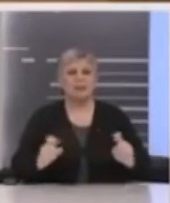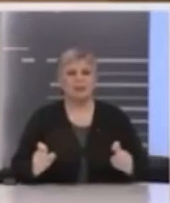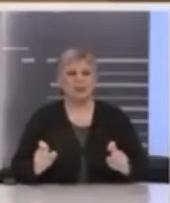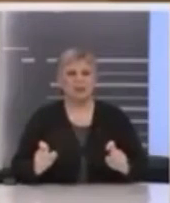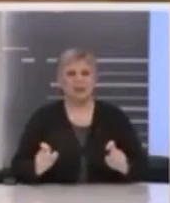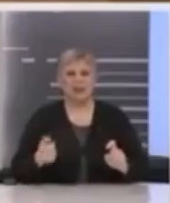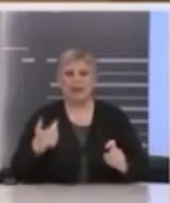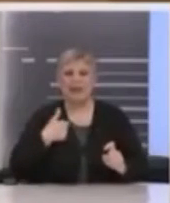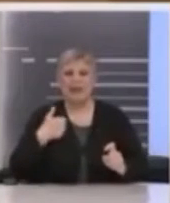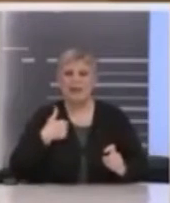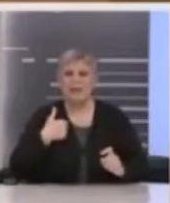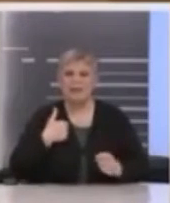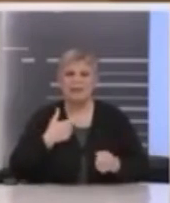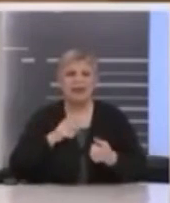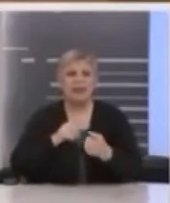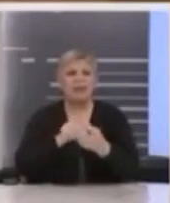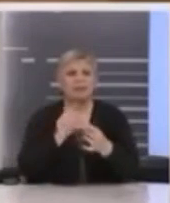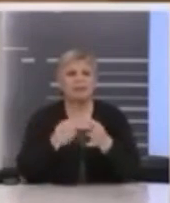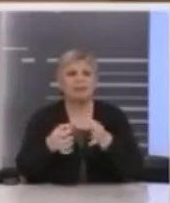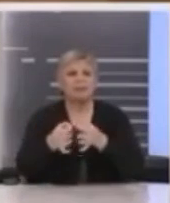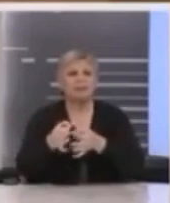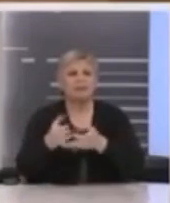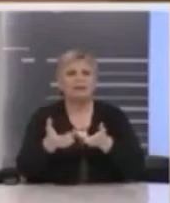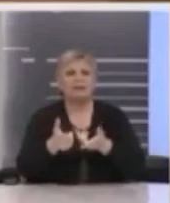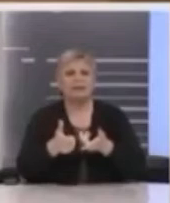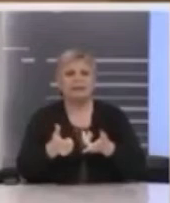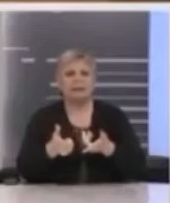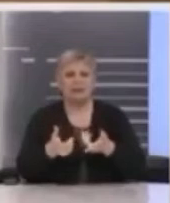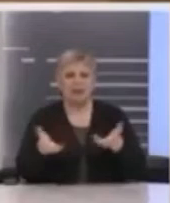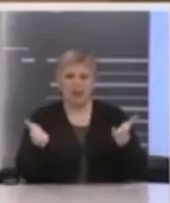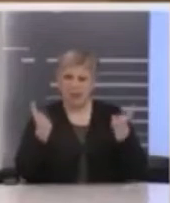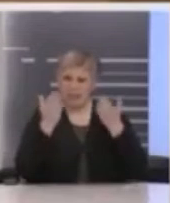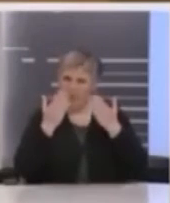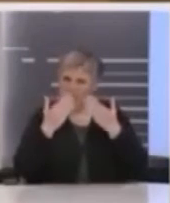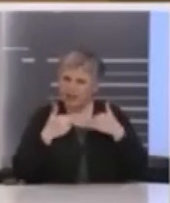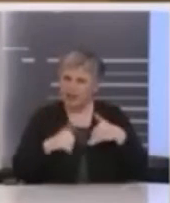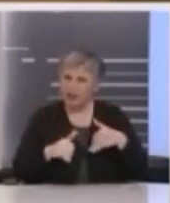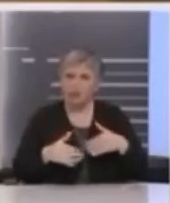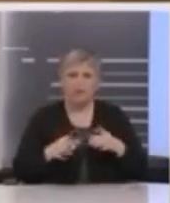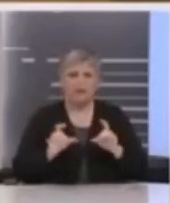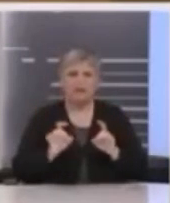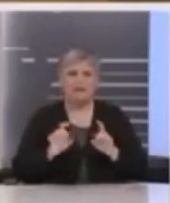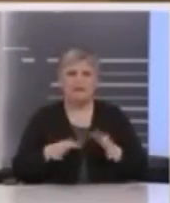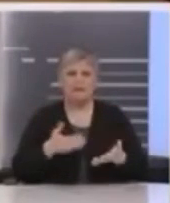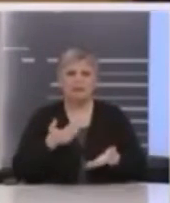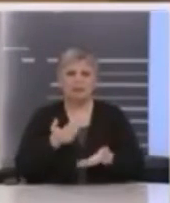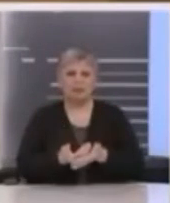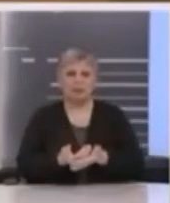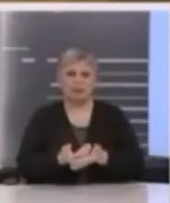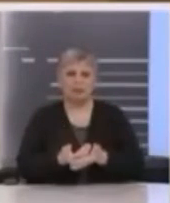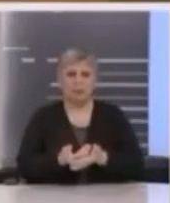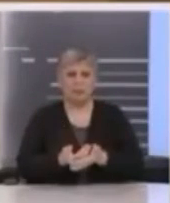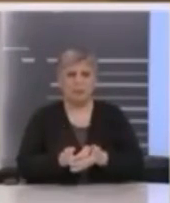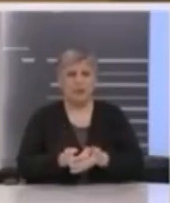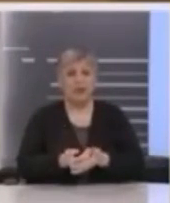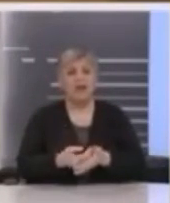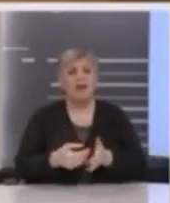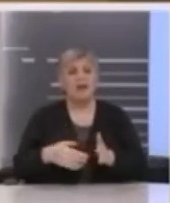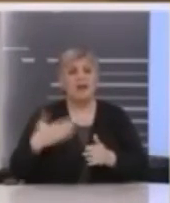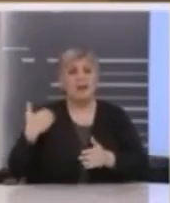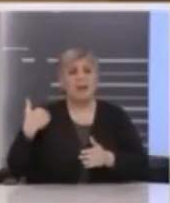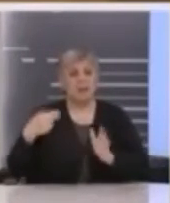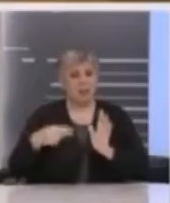επιχείρημα ως προς τον δημοσιονομικό χώρο, γιατί μετά το σοκ του πρώτου εξαμήνου του